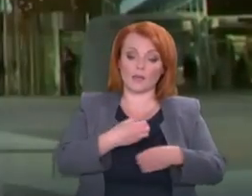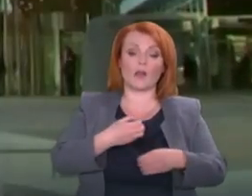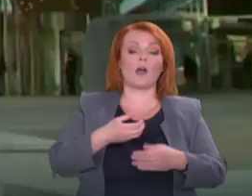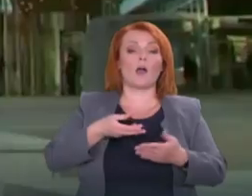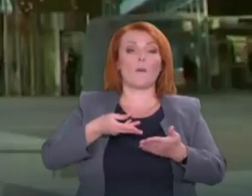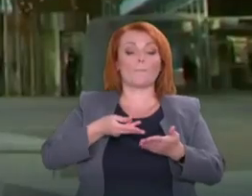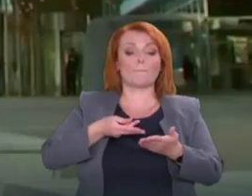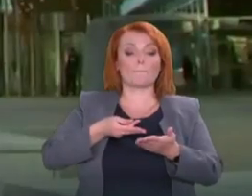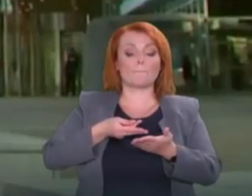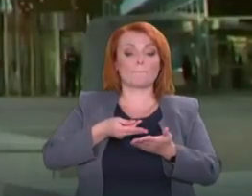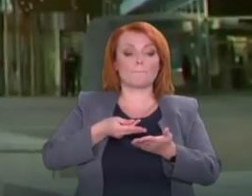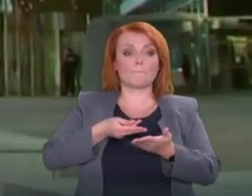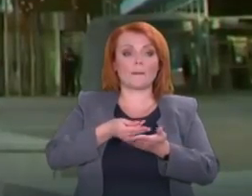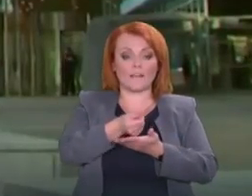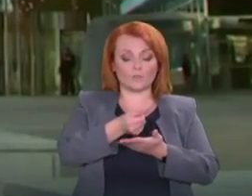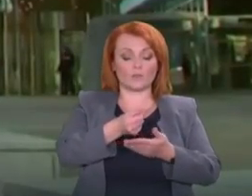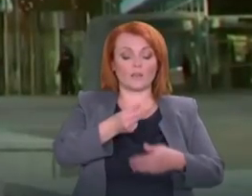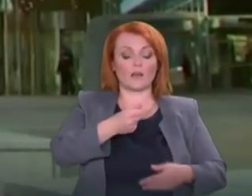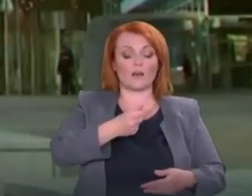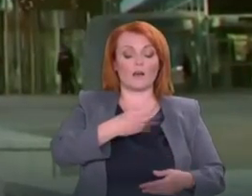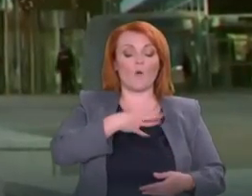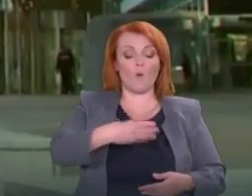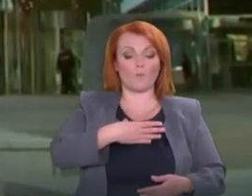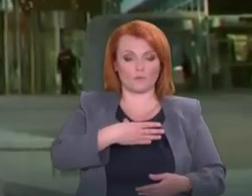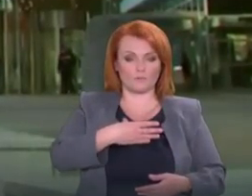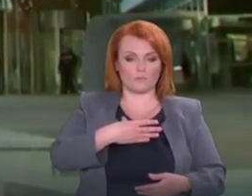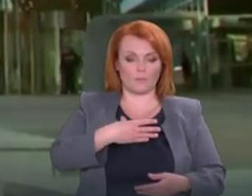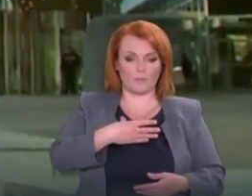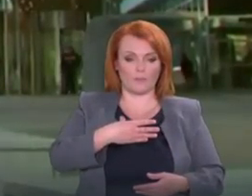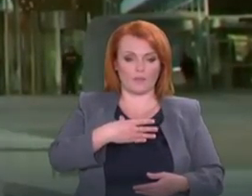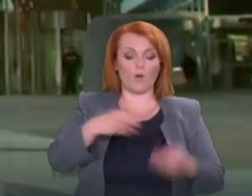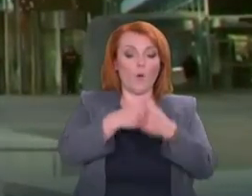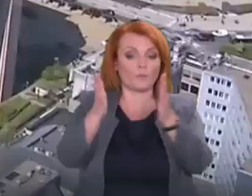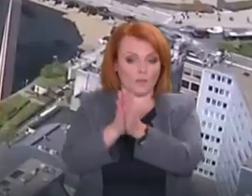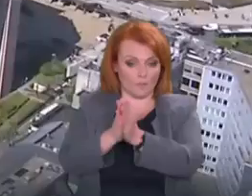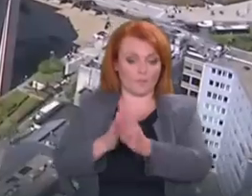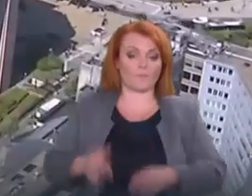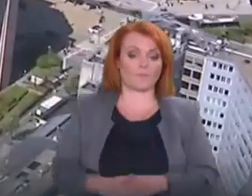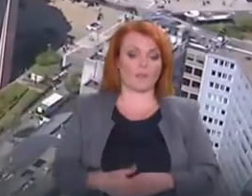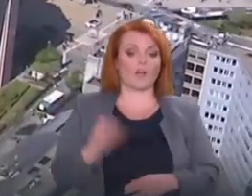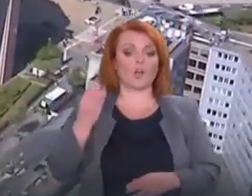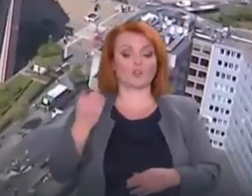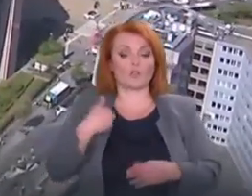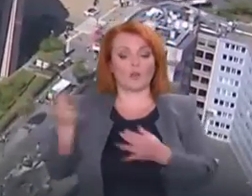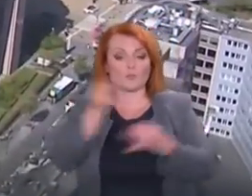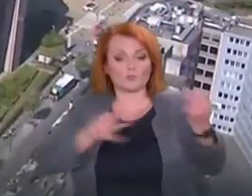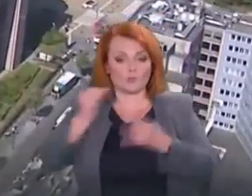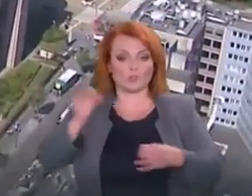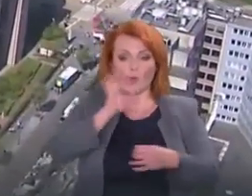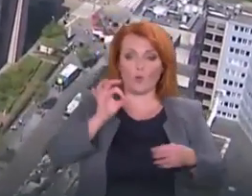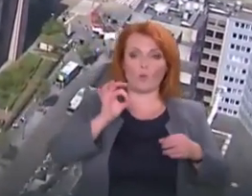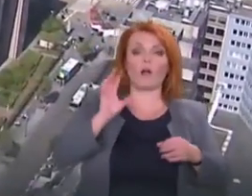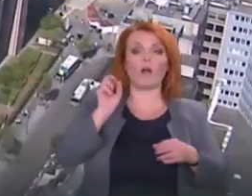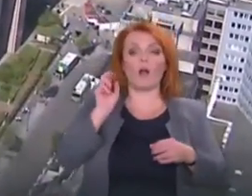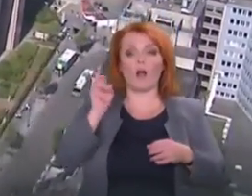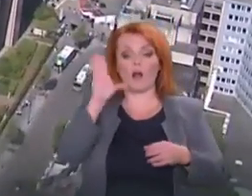vânzările angro de gaze numai ca ultimă soluție. Șefii de state și guverne UE urmează să discute de asemenea despre cum pot